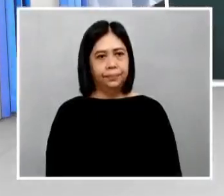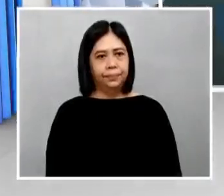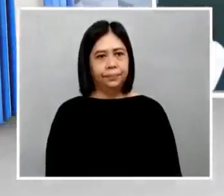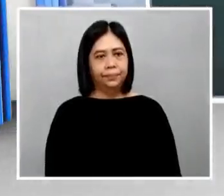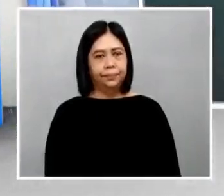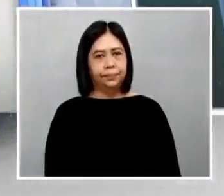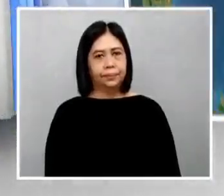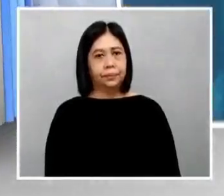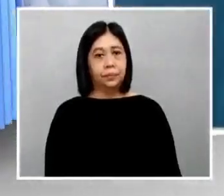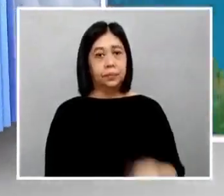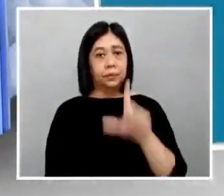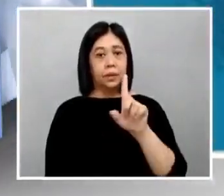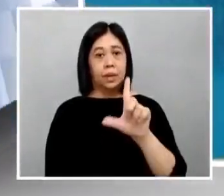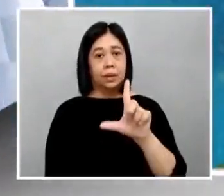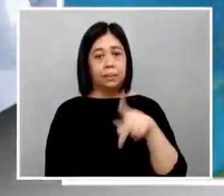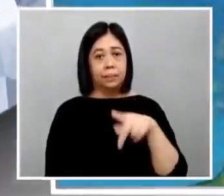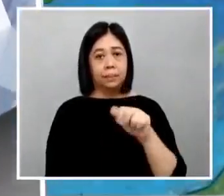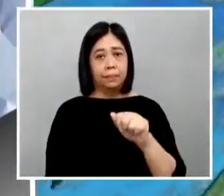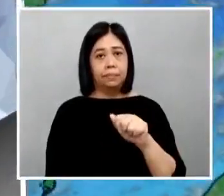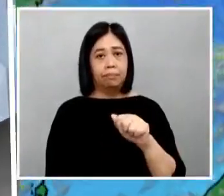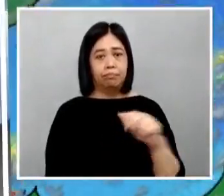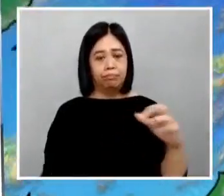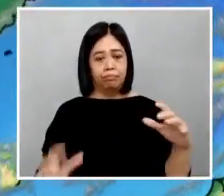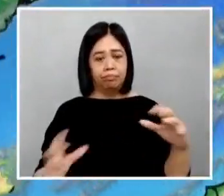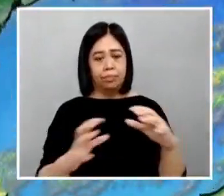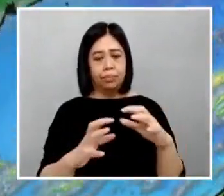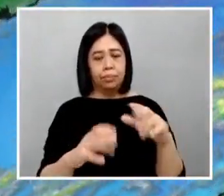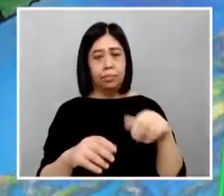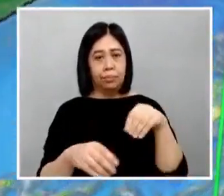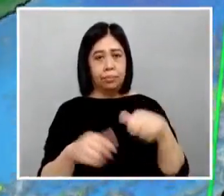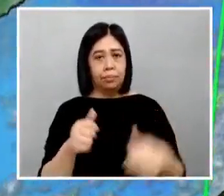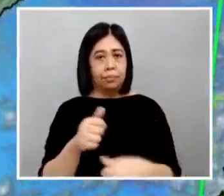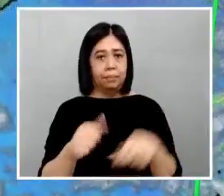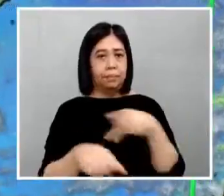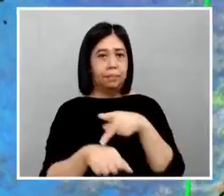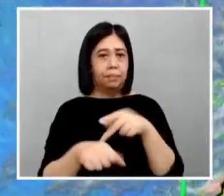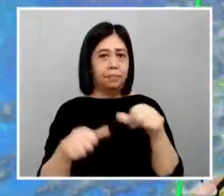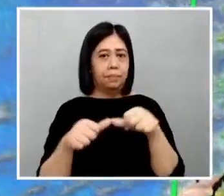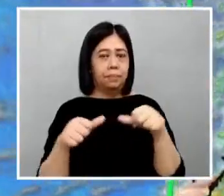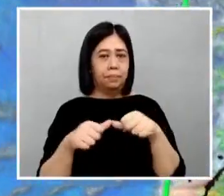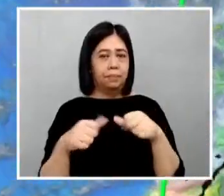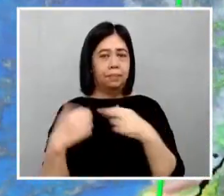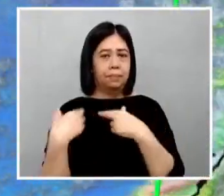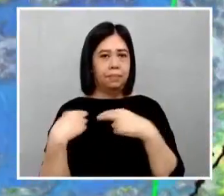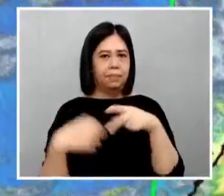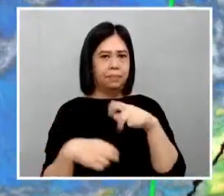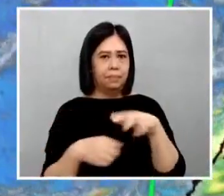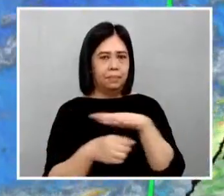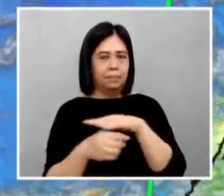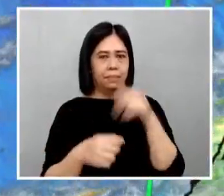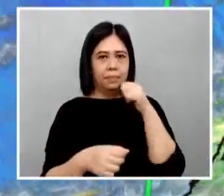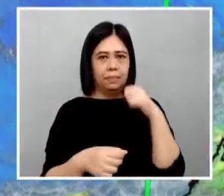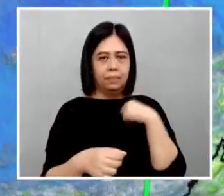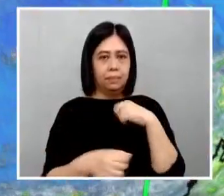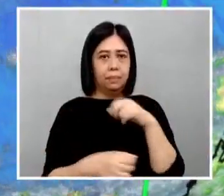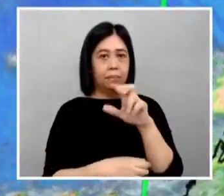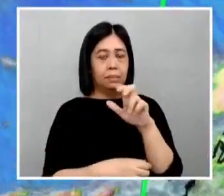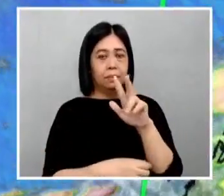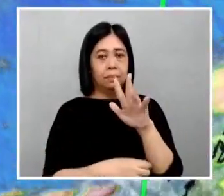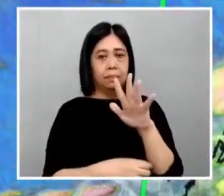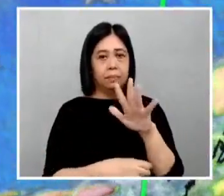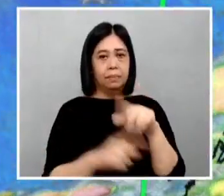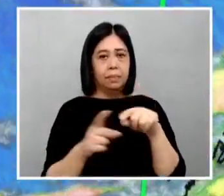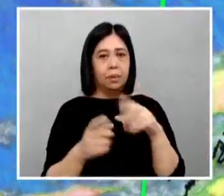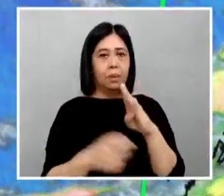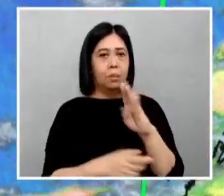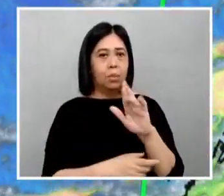Isang low-pressure area ang nabuo sa loob ng Philippine Area of Responsibility kahapon. Kasalukuyan na sa 335 kilometers silangan ng Borongan,